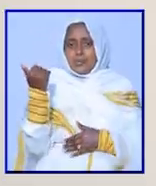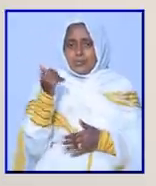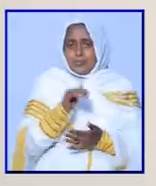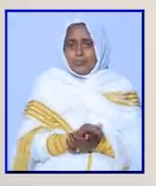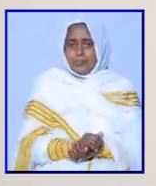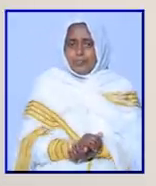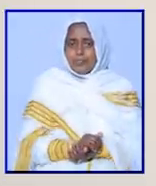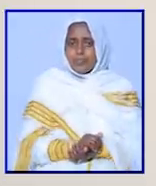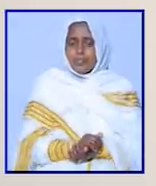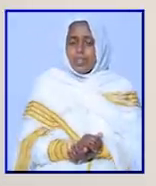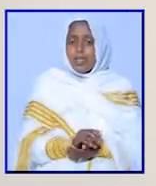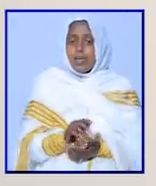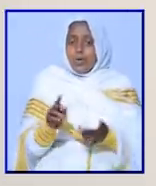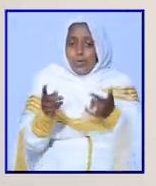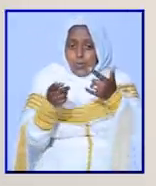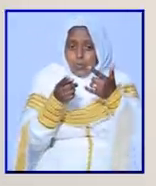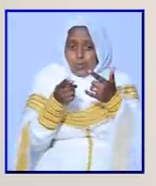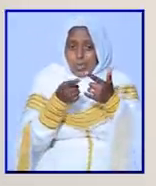አንዳንድ ችግሮች ነበሩ።